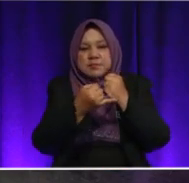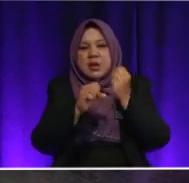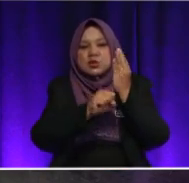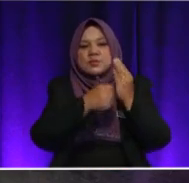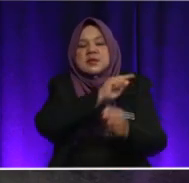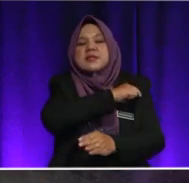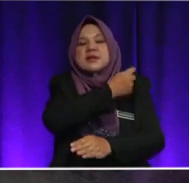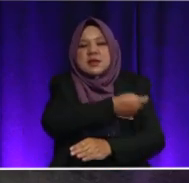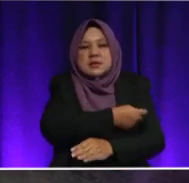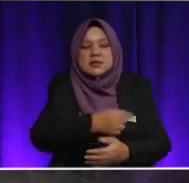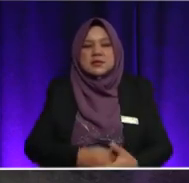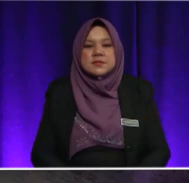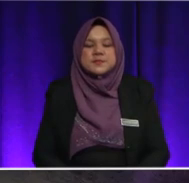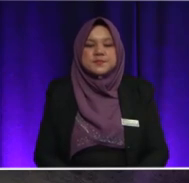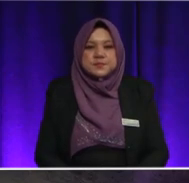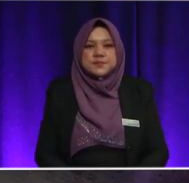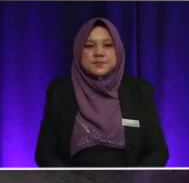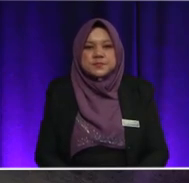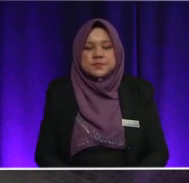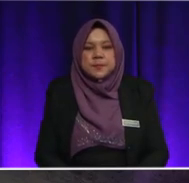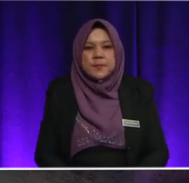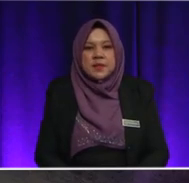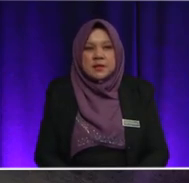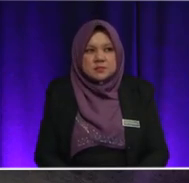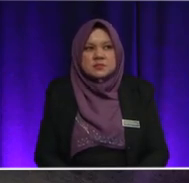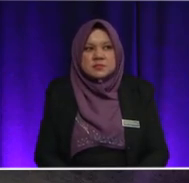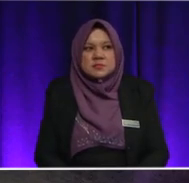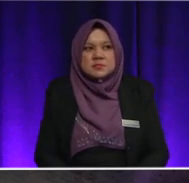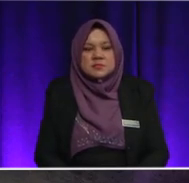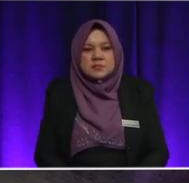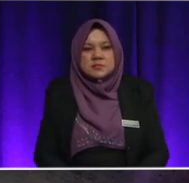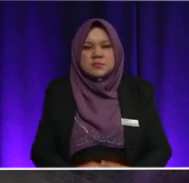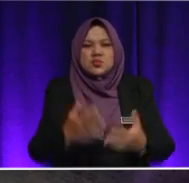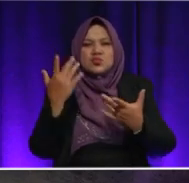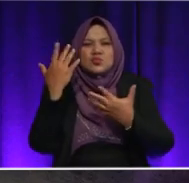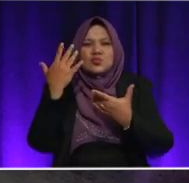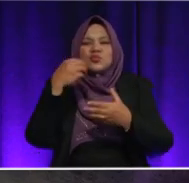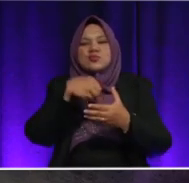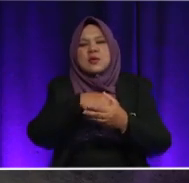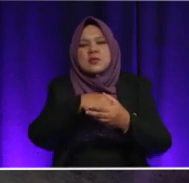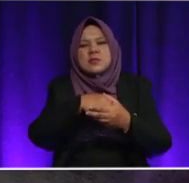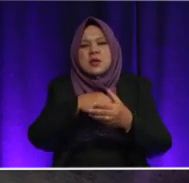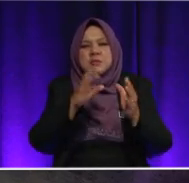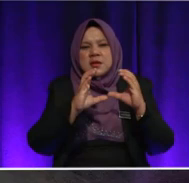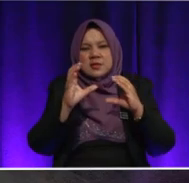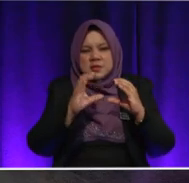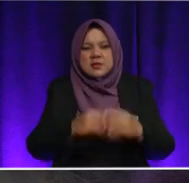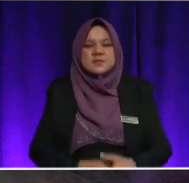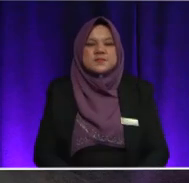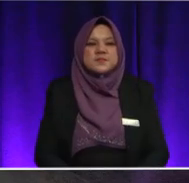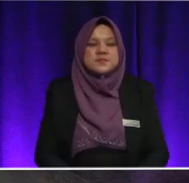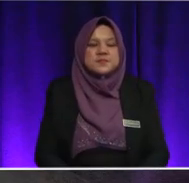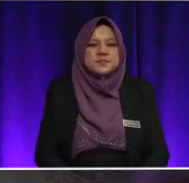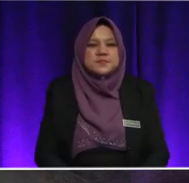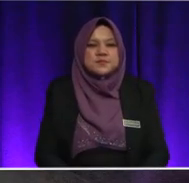Lagi petir lihat Oh ini tipsnya cukup bahagia tapi kita sudah kita betul Baiklah